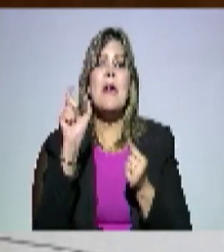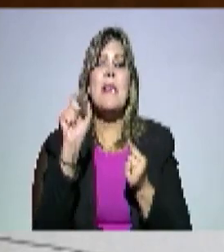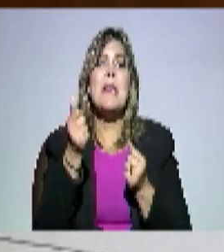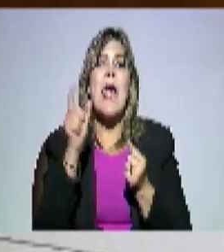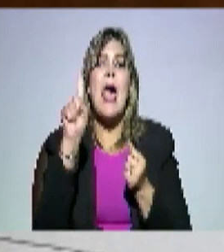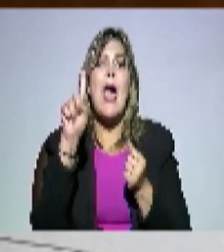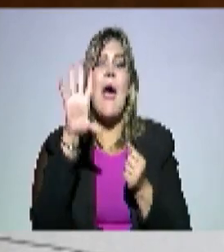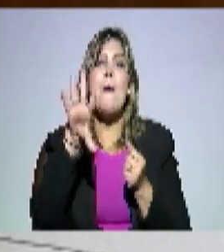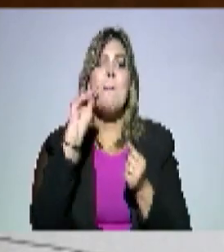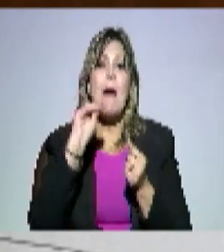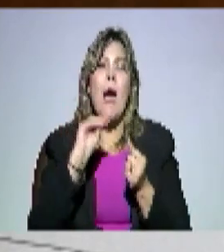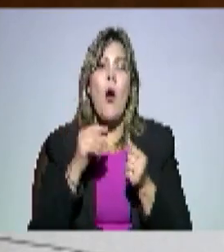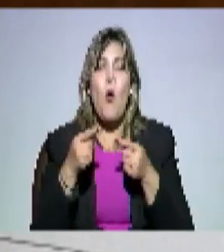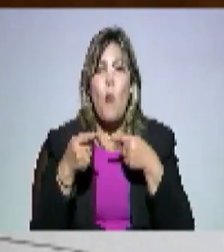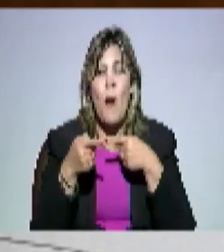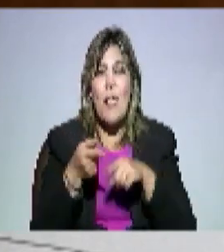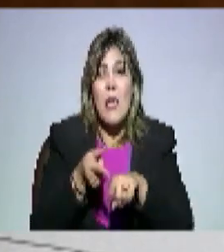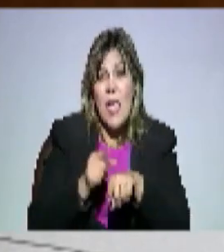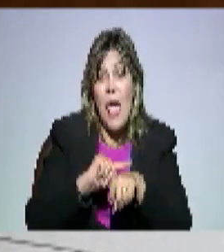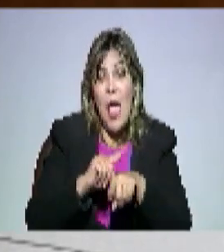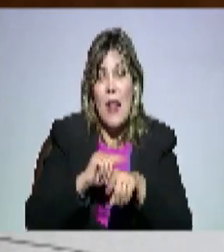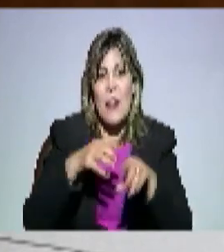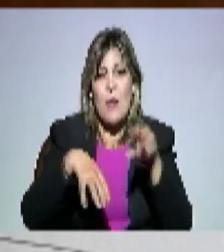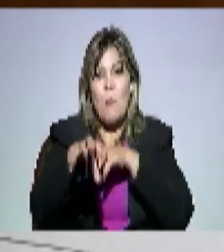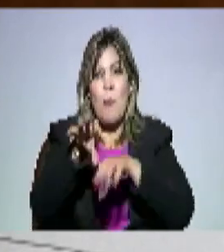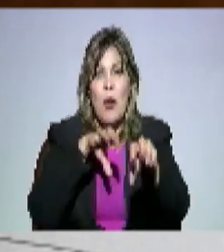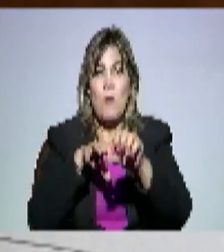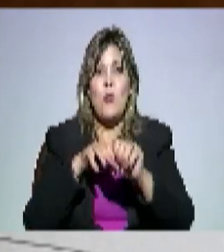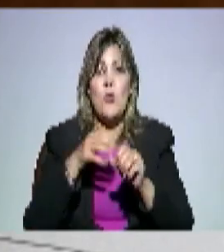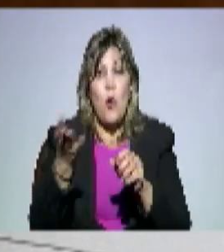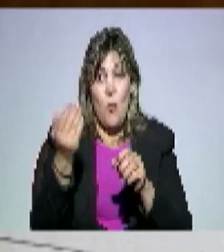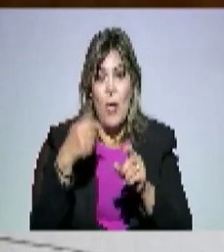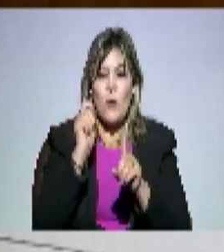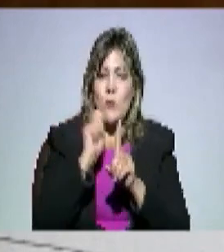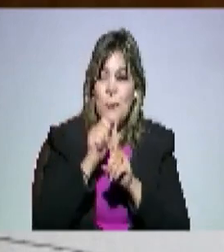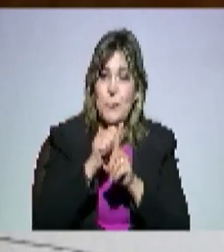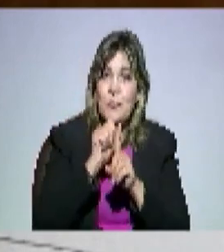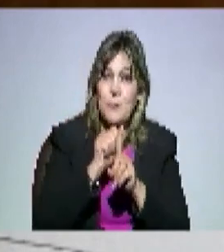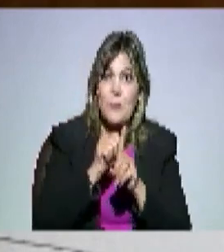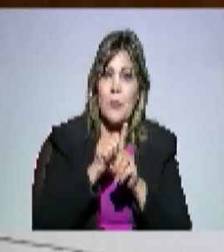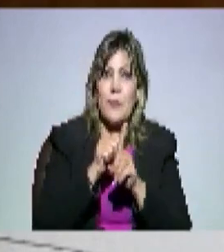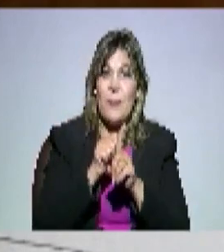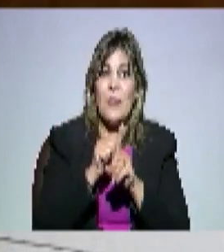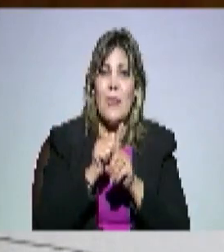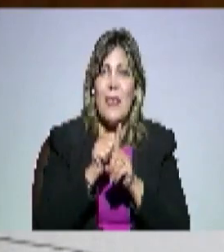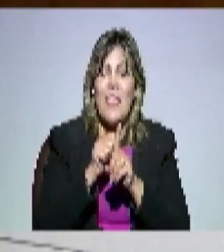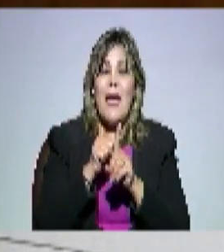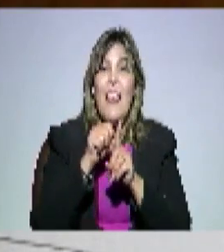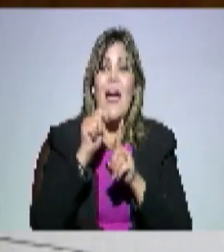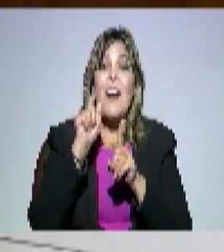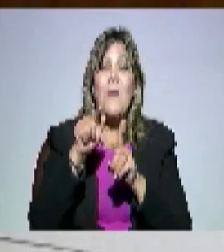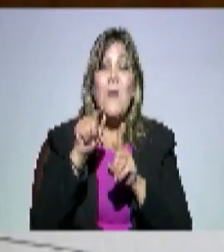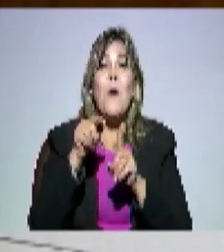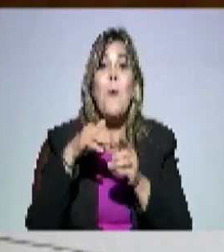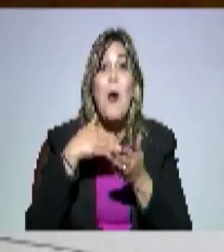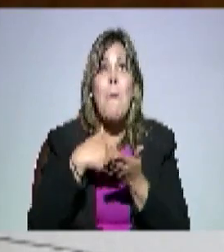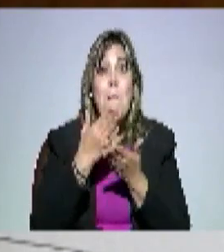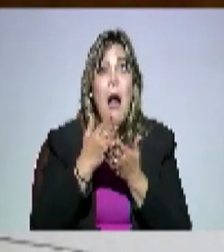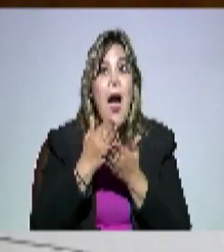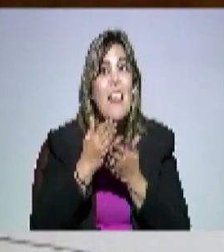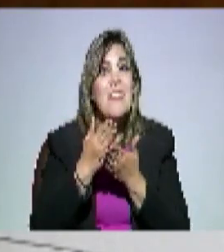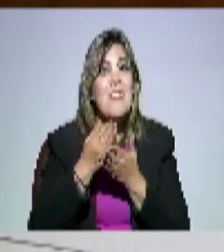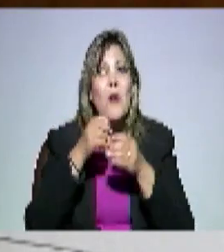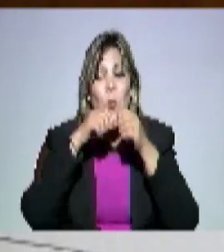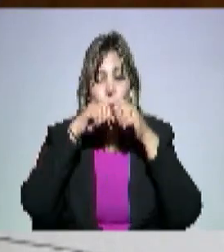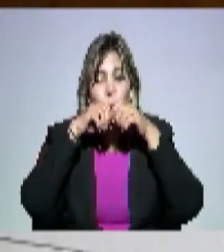شاطر وريب مريي مورقس ياخده ويجهزوا ويعالجه ويصلح فيه الاخطاء ويصير ماني مورس كاروز ينزل على